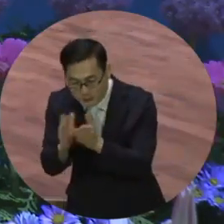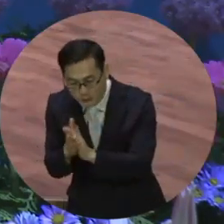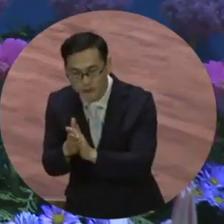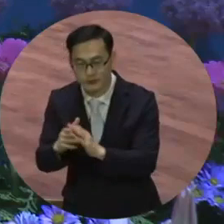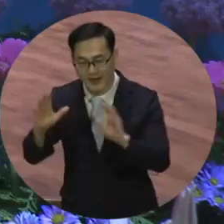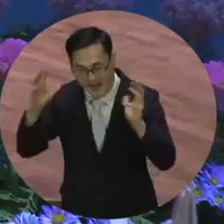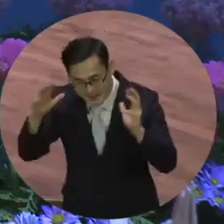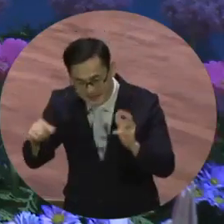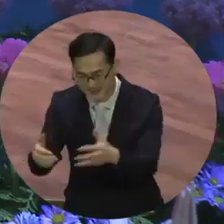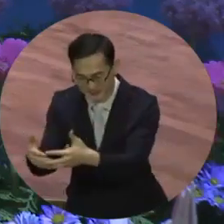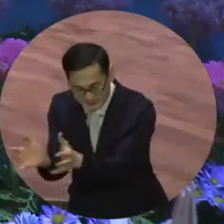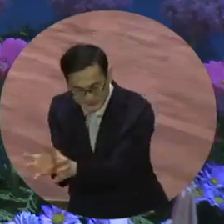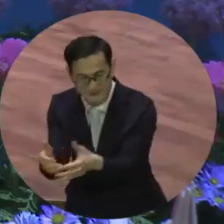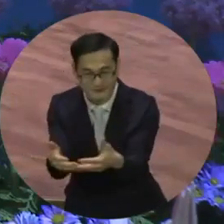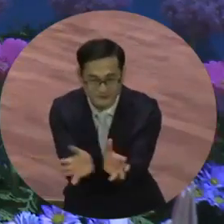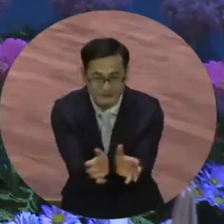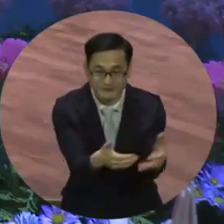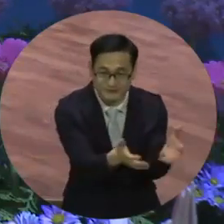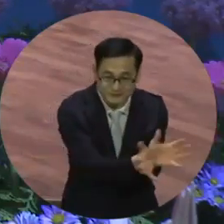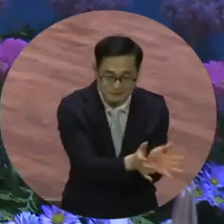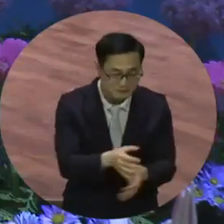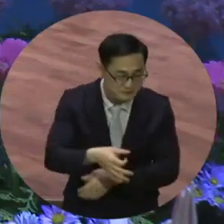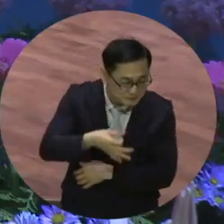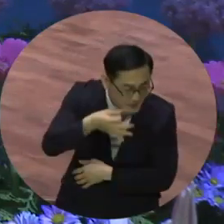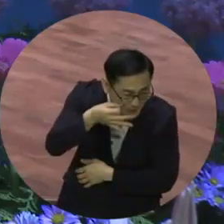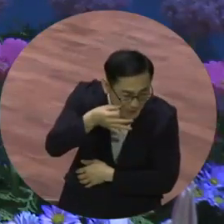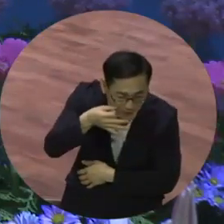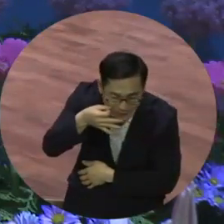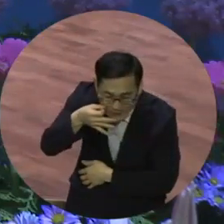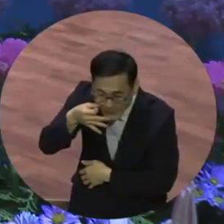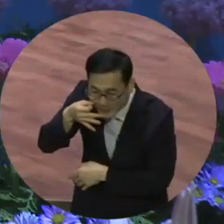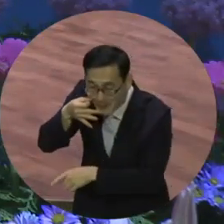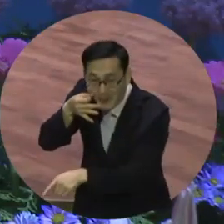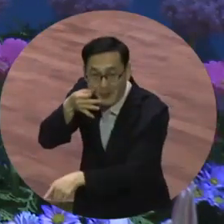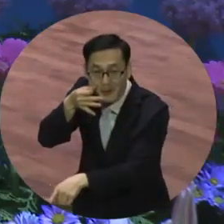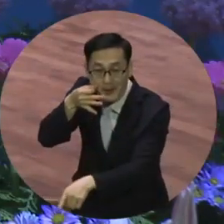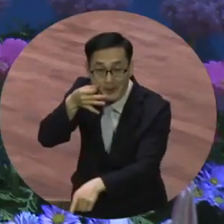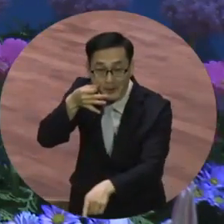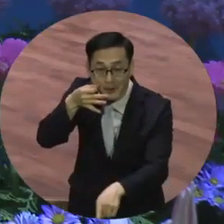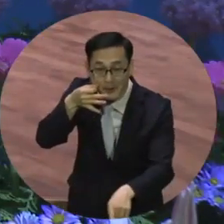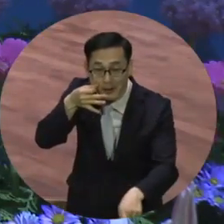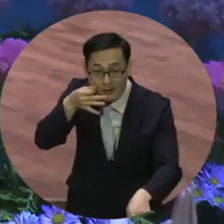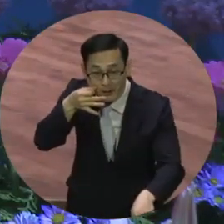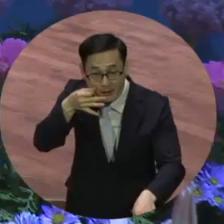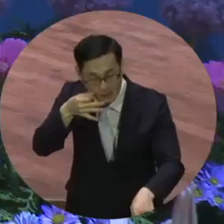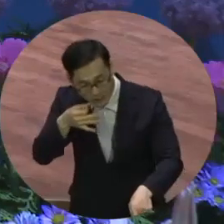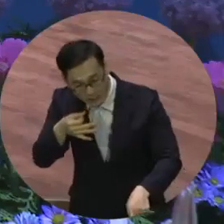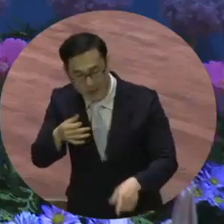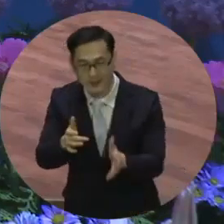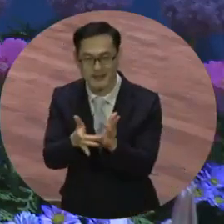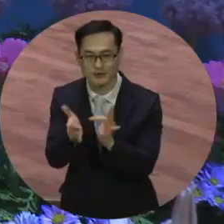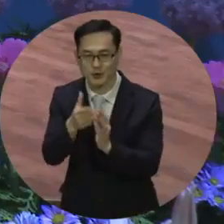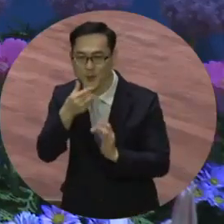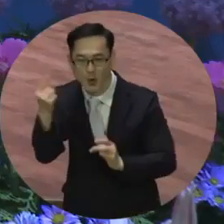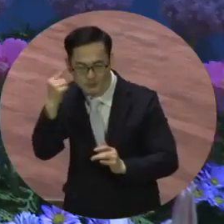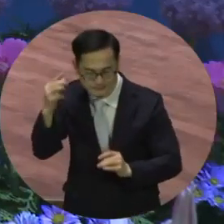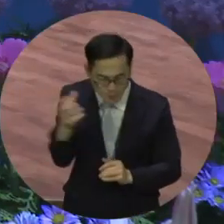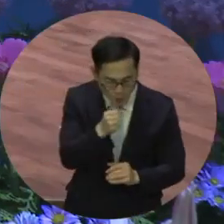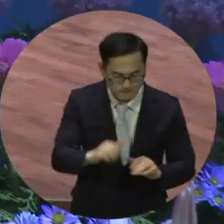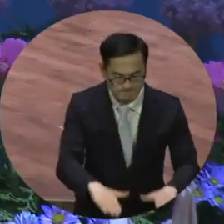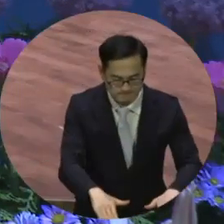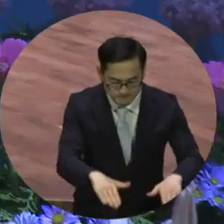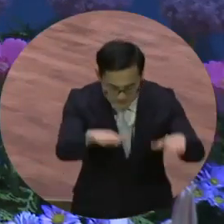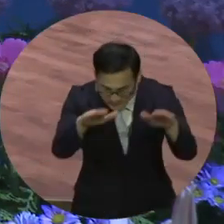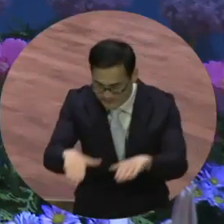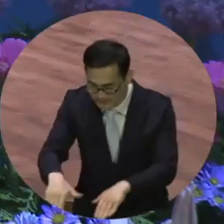이런 기관들 하면 아이들이 그 예배 드리면서 즐기면서 자라는 모습들 보세요. 야,